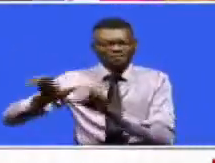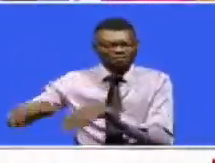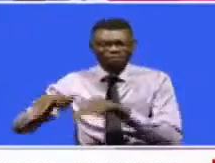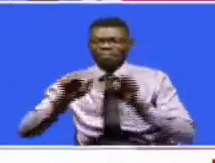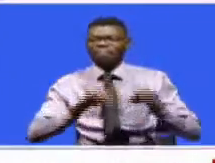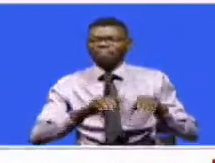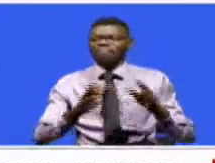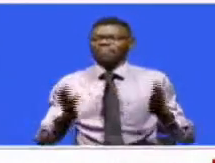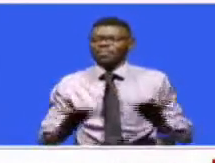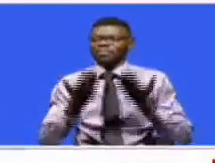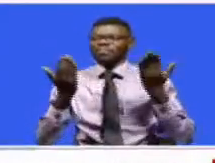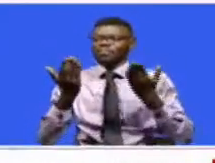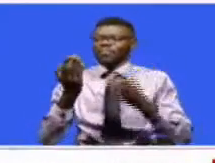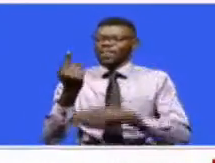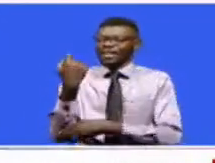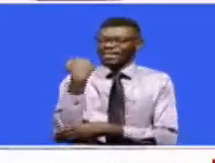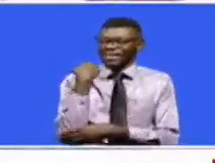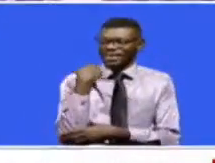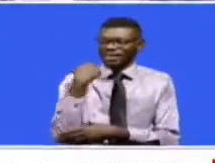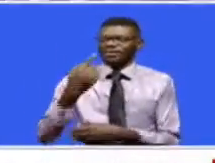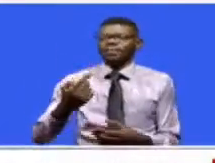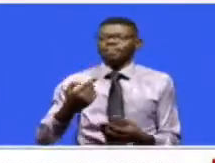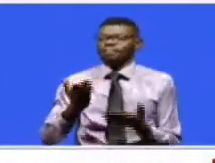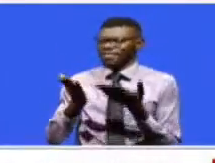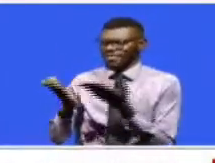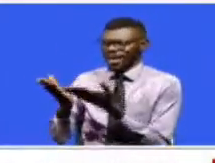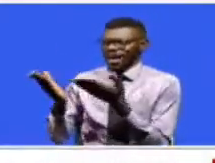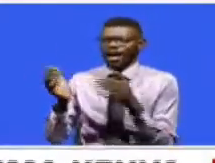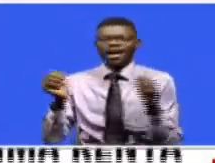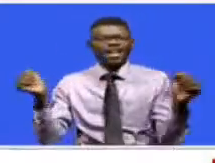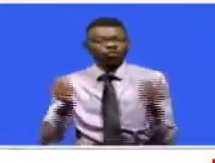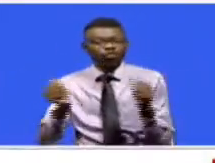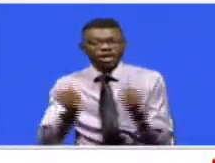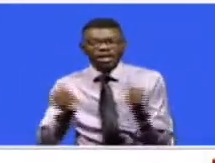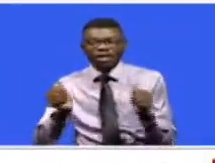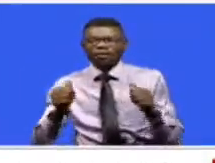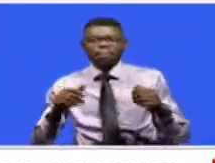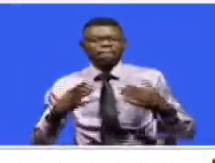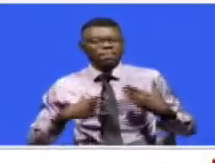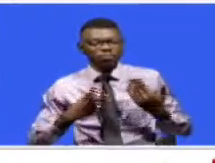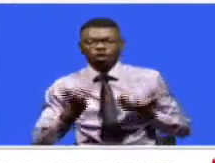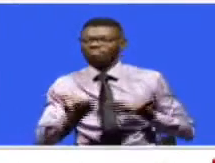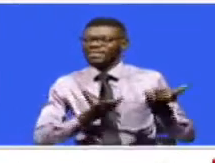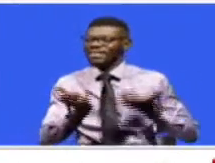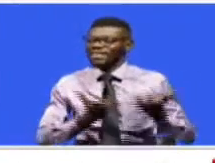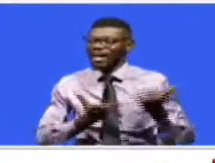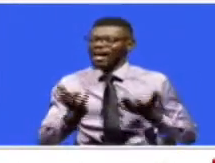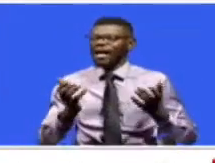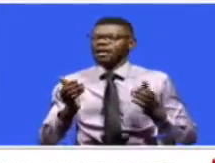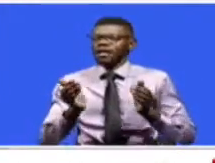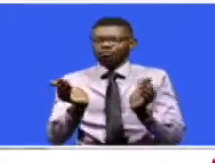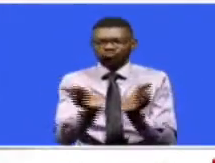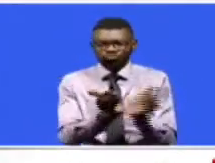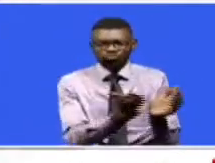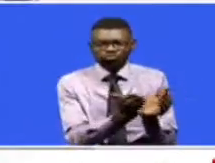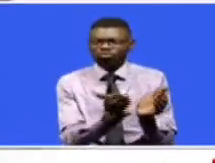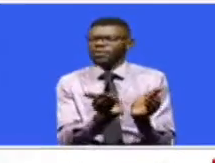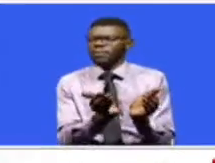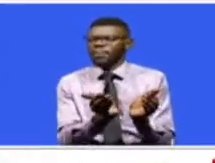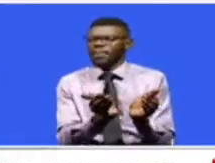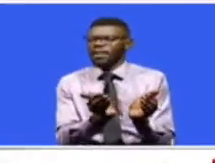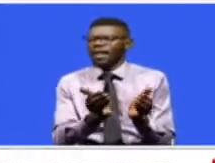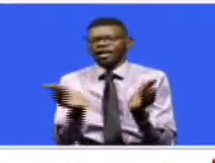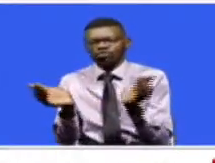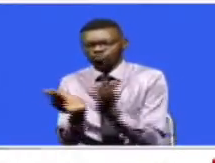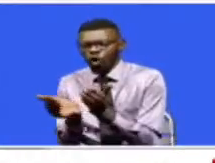uti wa mgongo. Jana nimeongea kule na nyuki na wafanyabiashara rejareja, small,